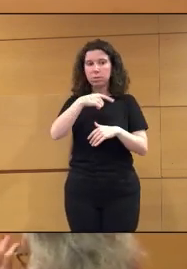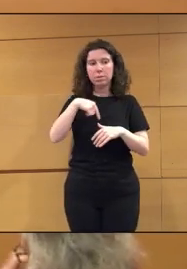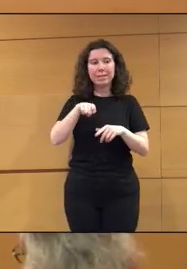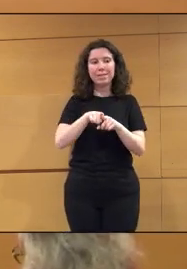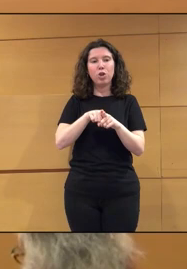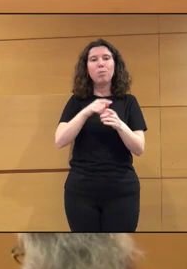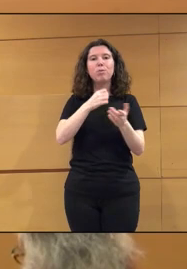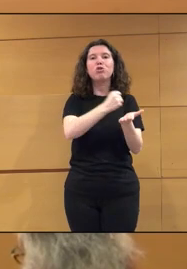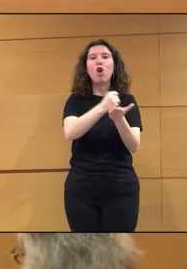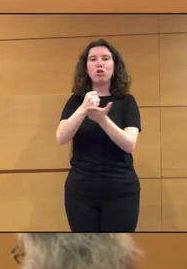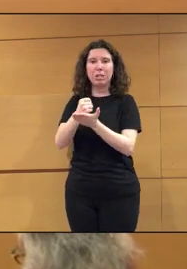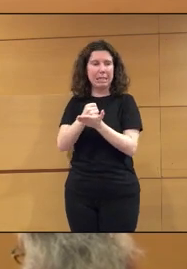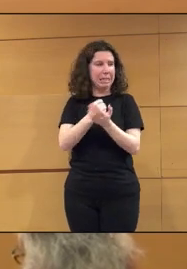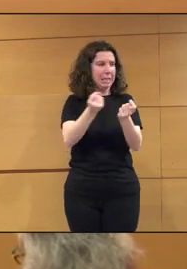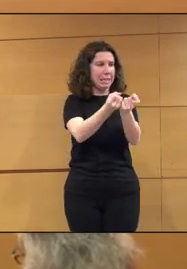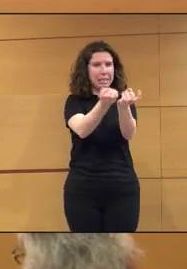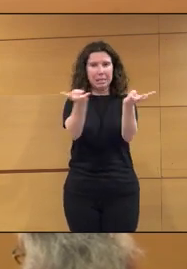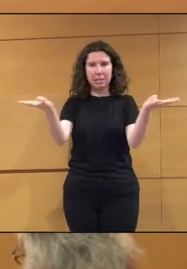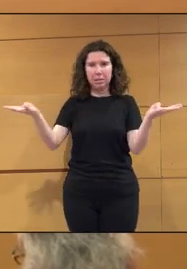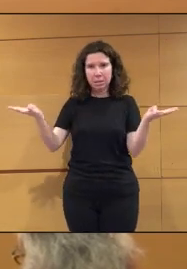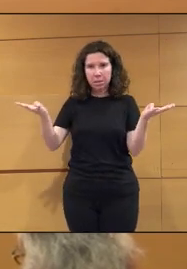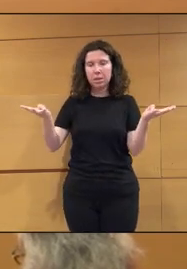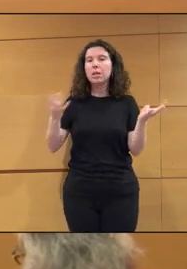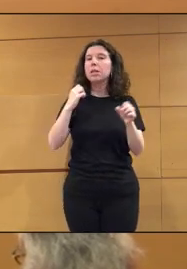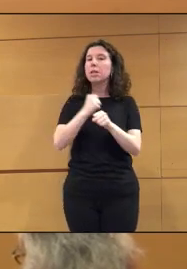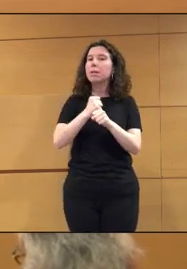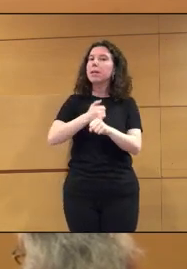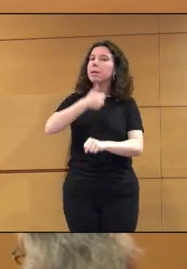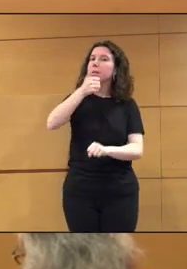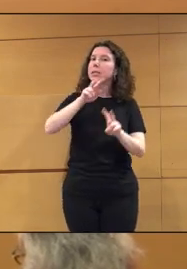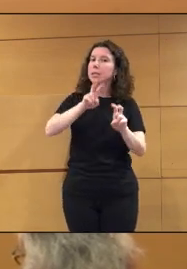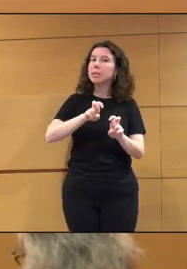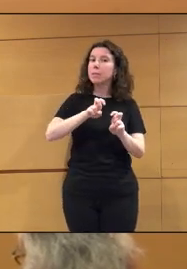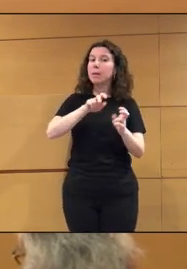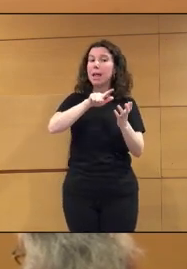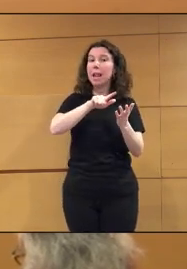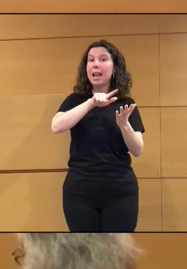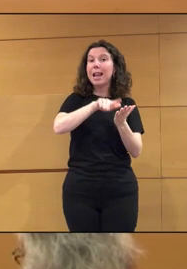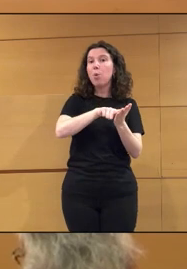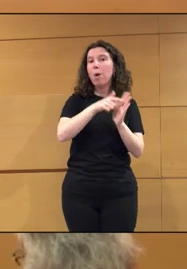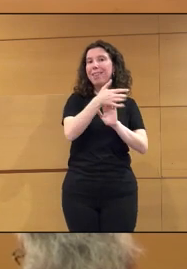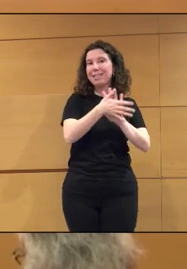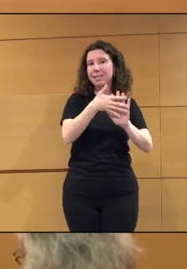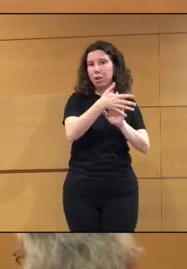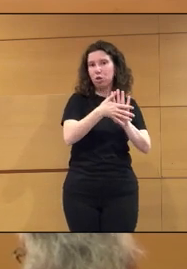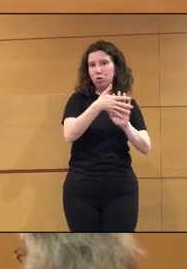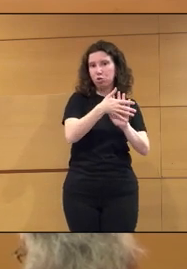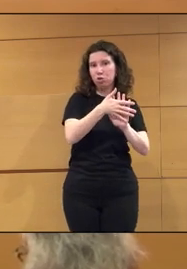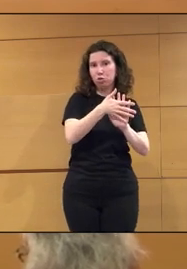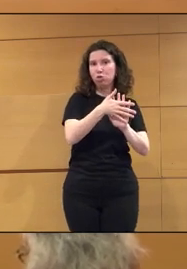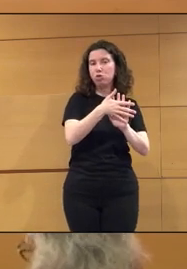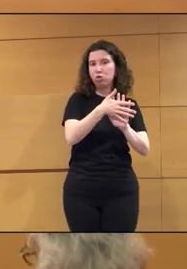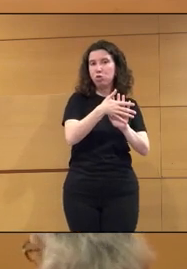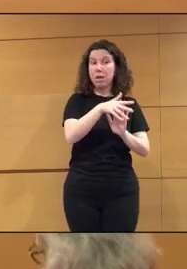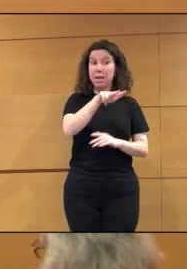partners, i vam treballar en traducció de llengua de signos entre l'espanyol i la llengua de